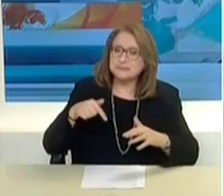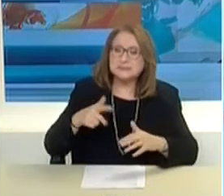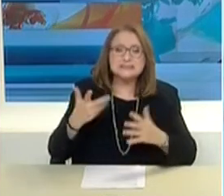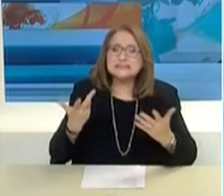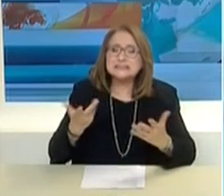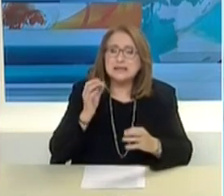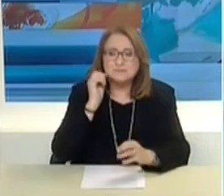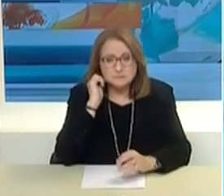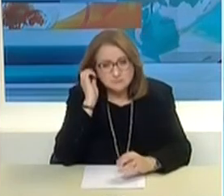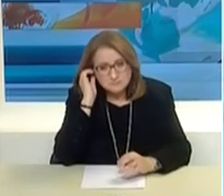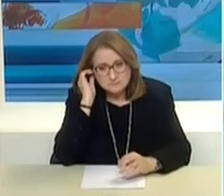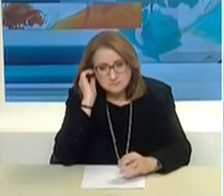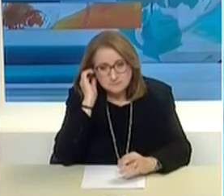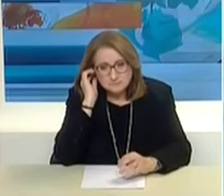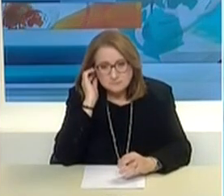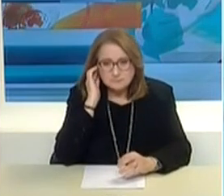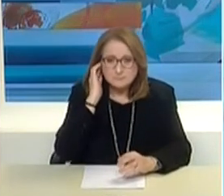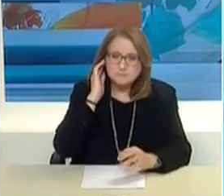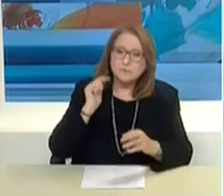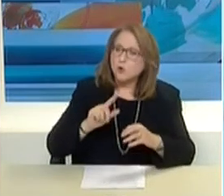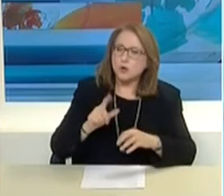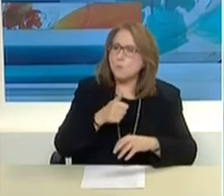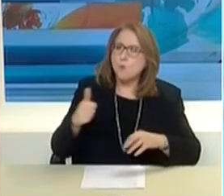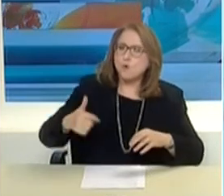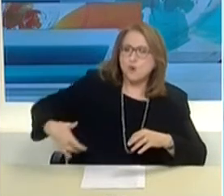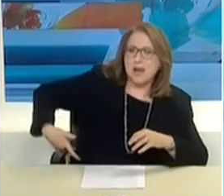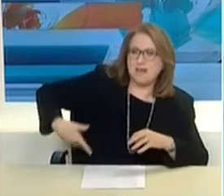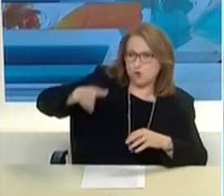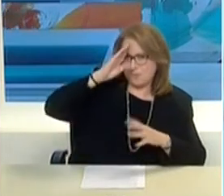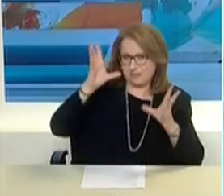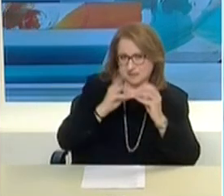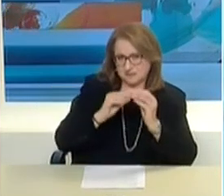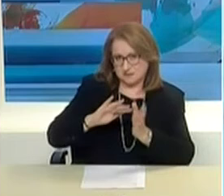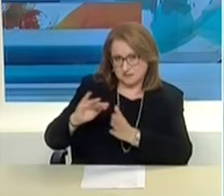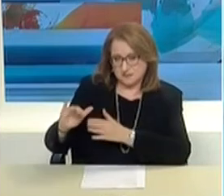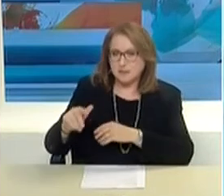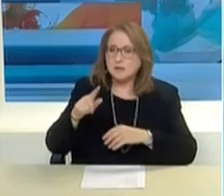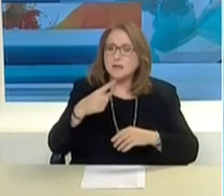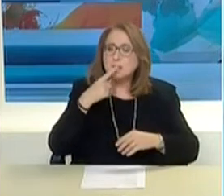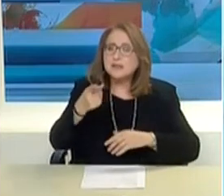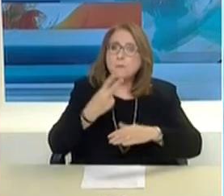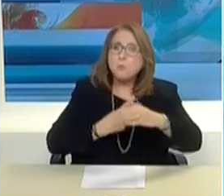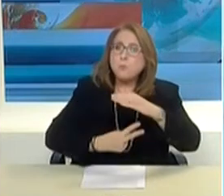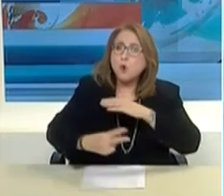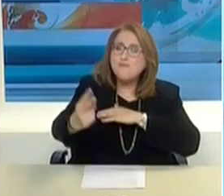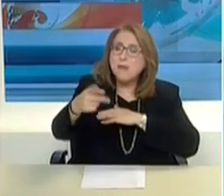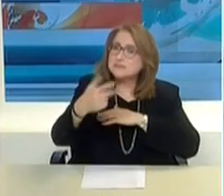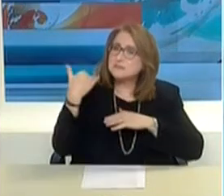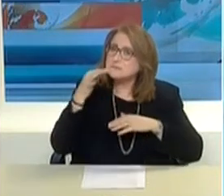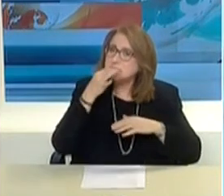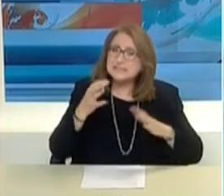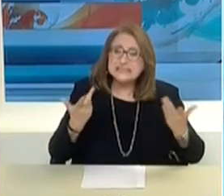για τον κορονοϊό. Προς τους νεφροπαθείς. Τους νεφροπαθείς μόνο. Και το άλλο που θέλω να σας ρωτήσω, γιατί μιλάτε για προβλέψεις. Αυτές βασίζονται αποκλειστικά